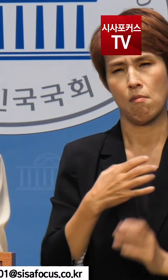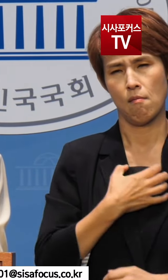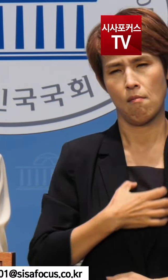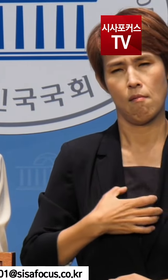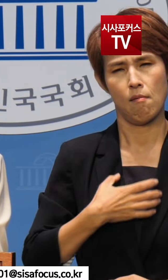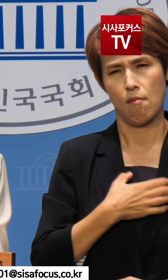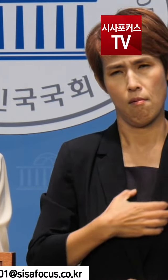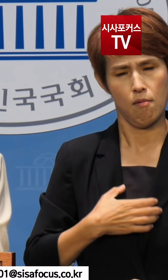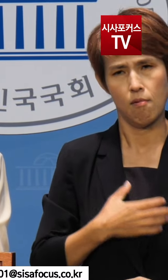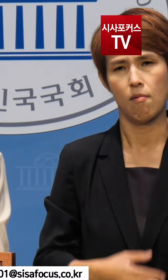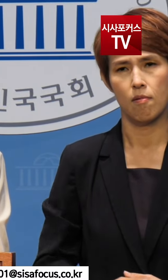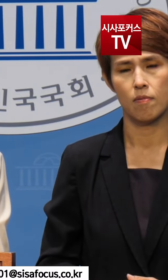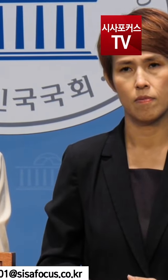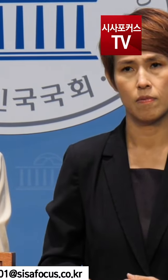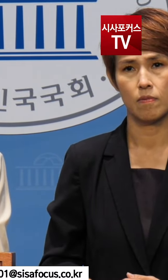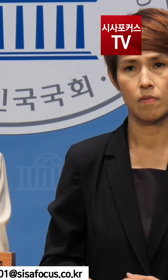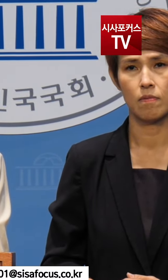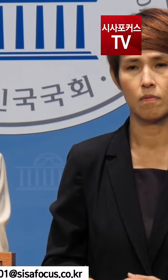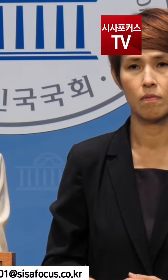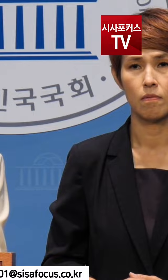있습니다.